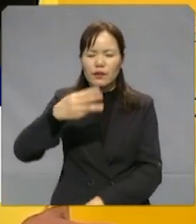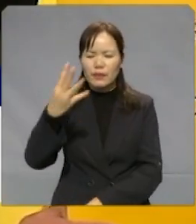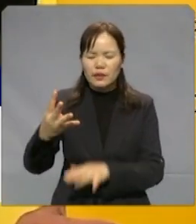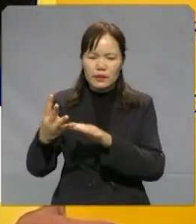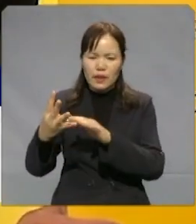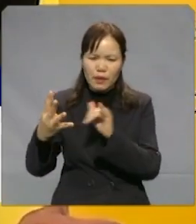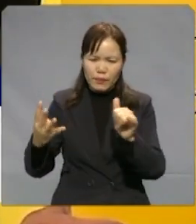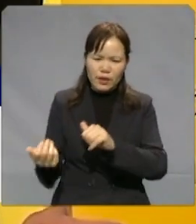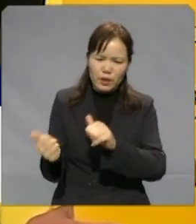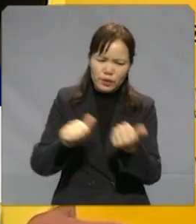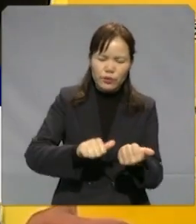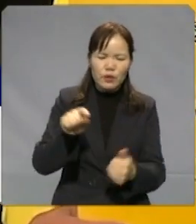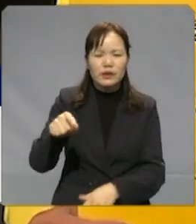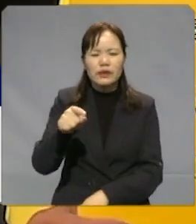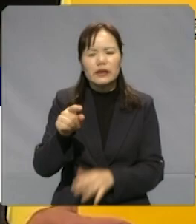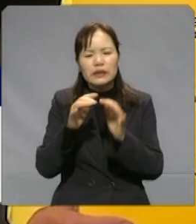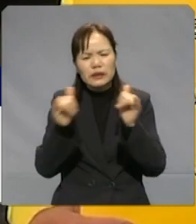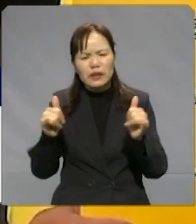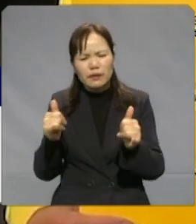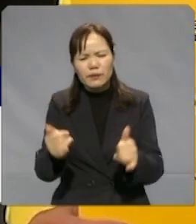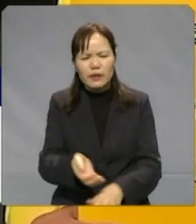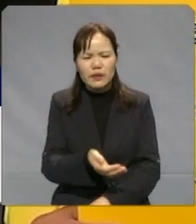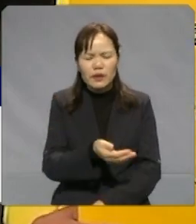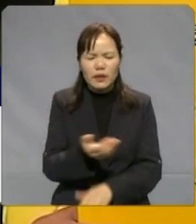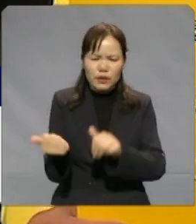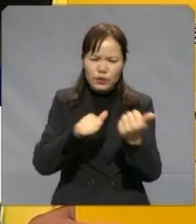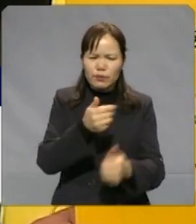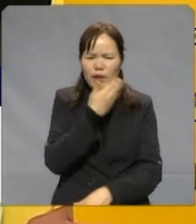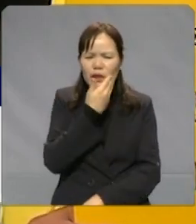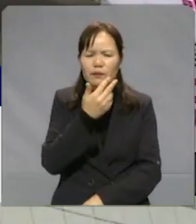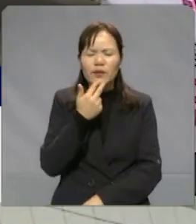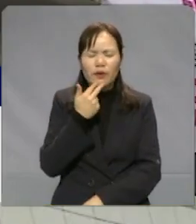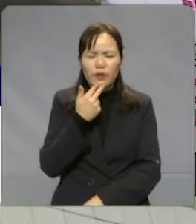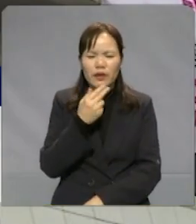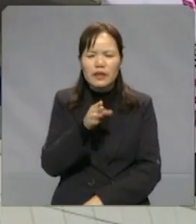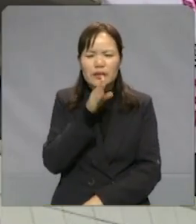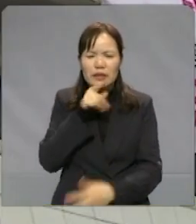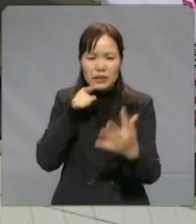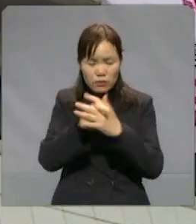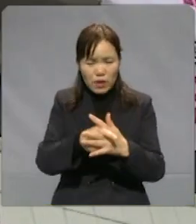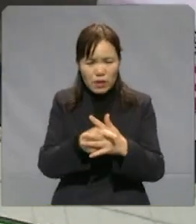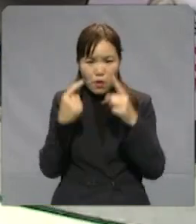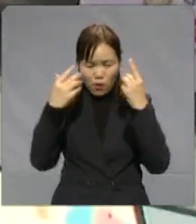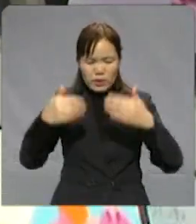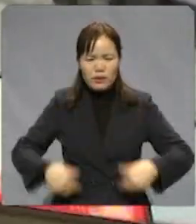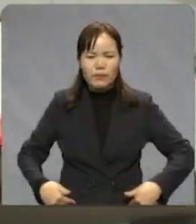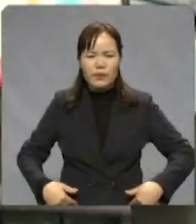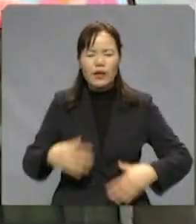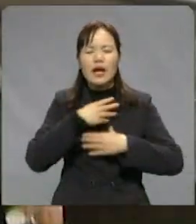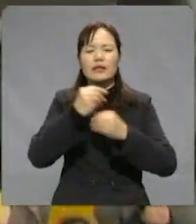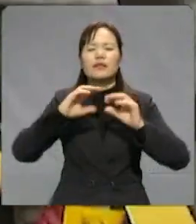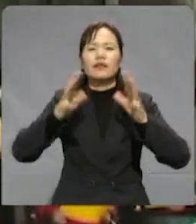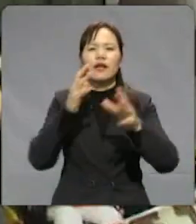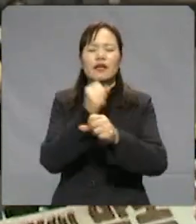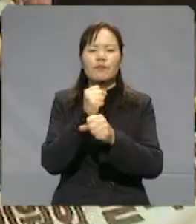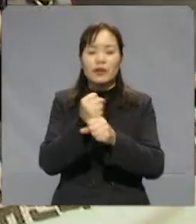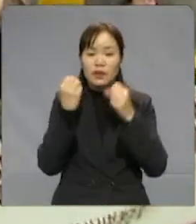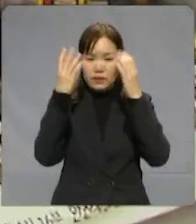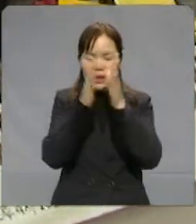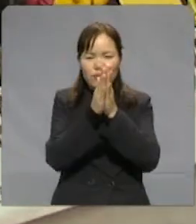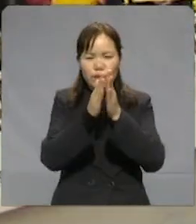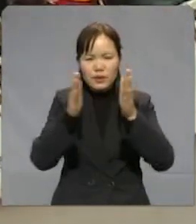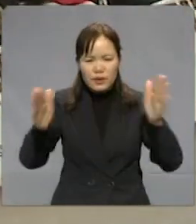희생, 그 청춘들이 아깝지 않게 진상규명을 확실히 해야 합니다. 안전한 나라를 만드는 새로운